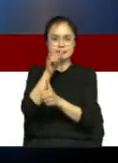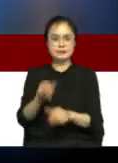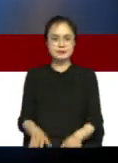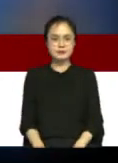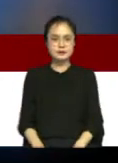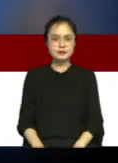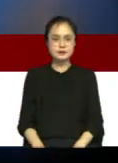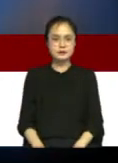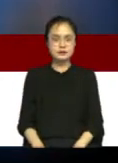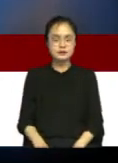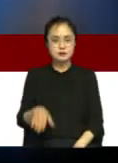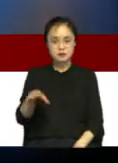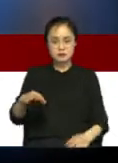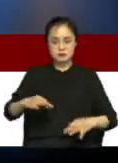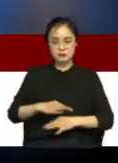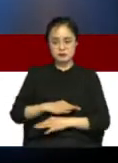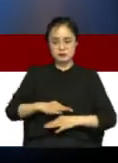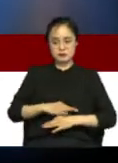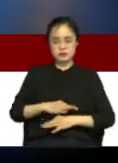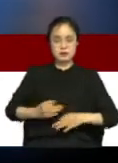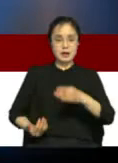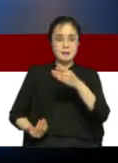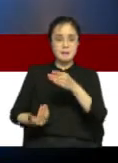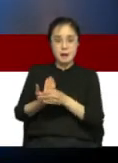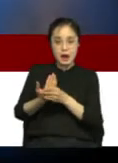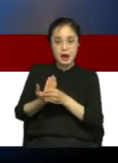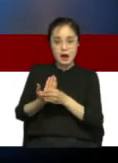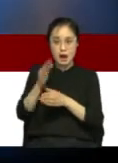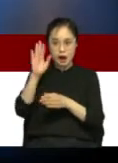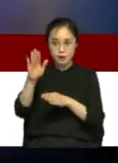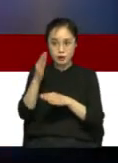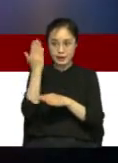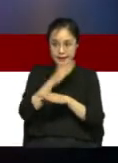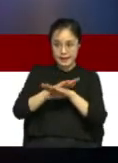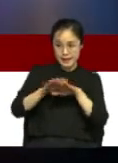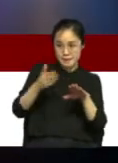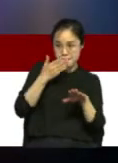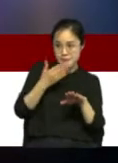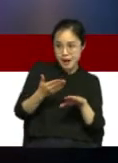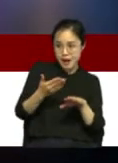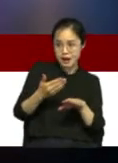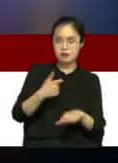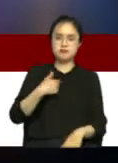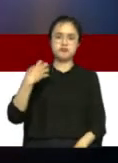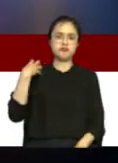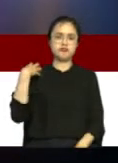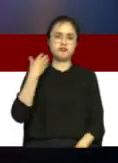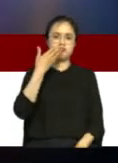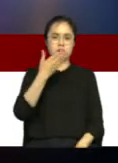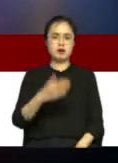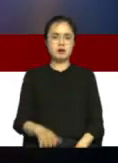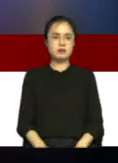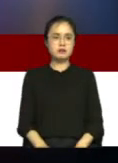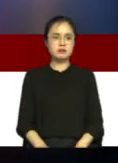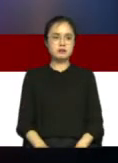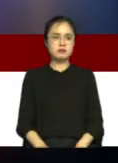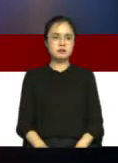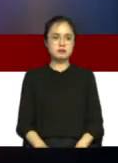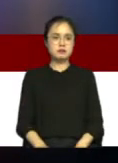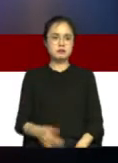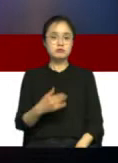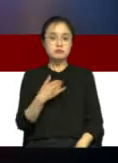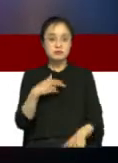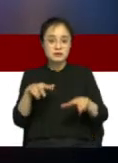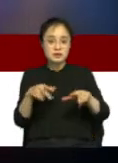일입니다. 이런 부정부패 사건을 청산할 적임자라고 보시면 됩니다. 정말 해서는 안 될 짓을 한 거에 대해서 전